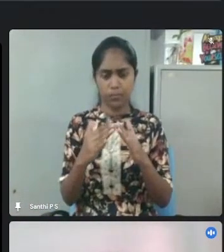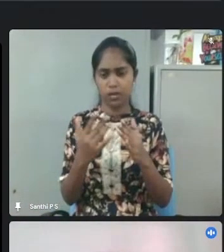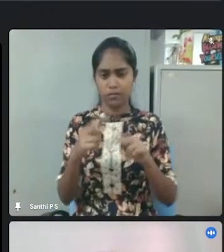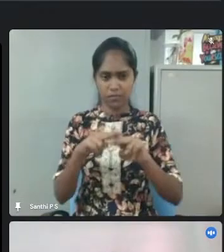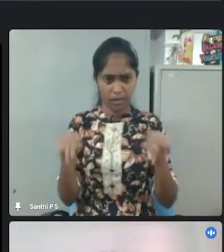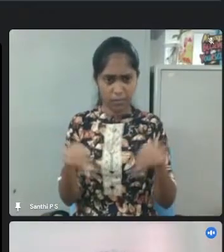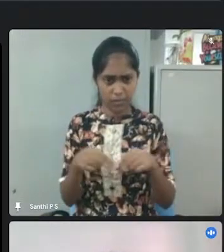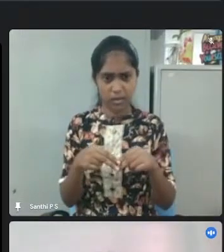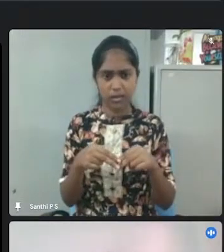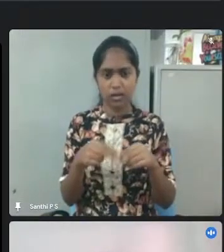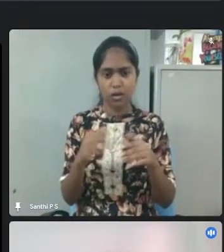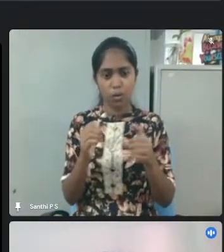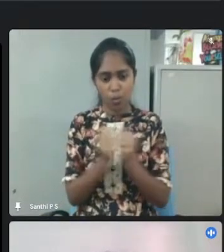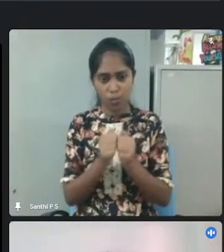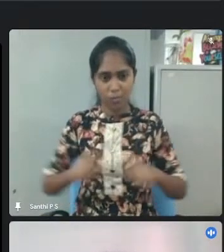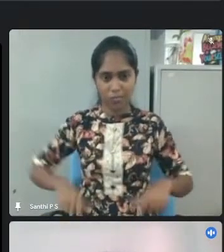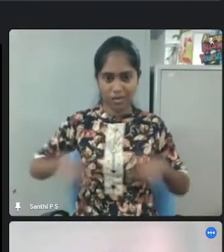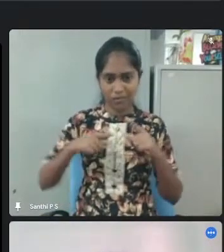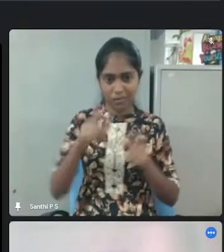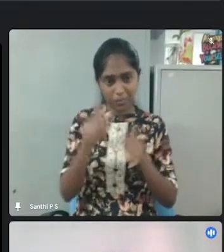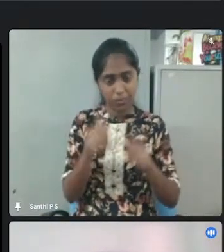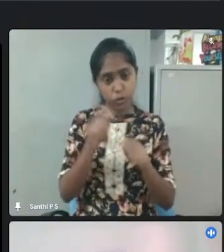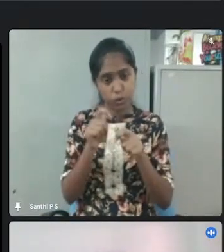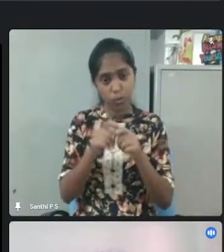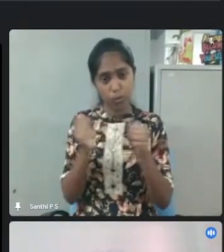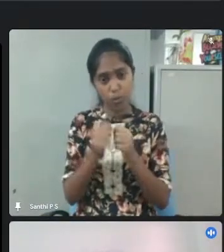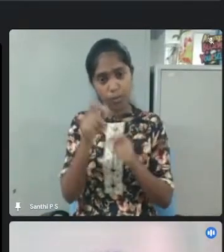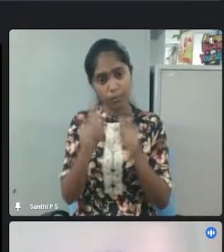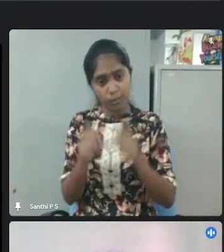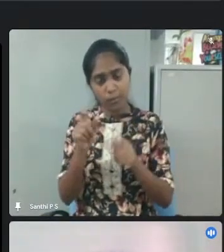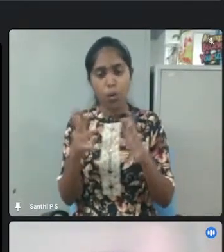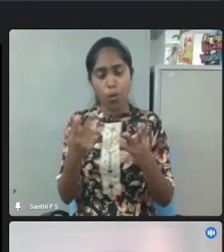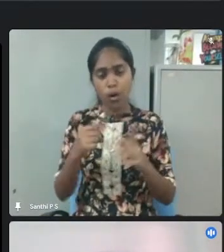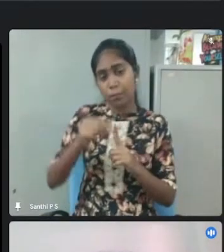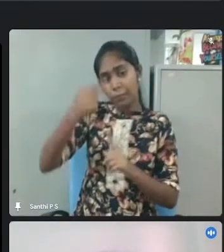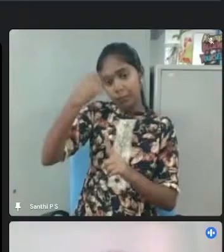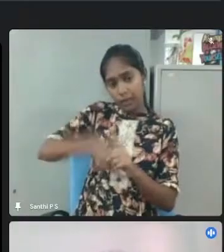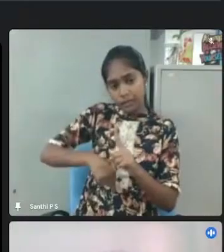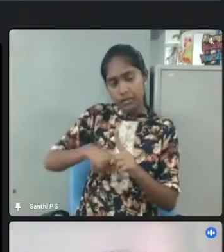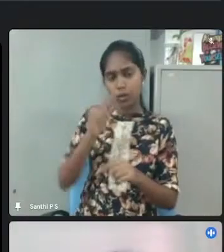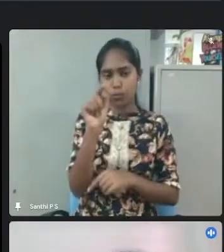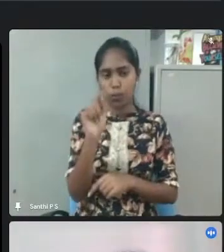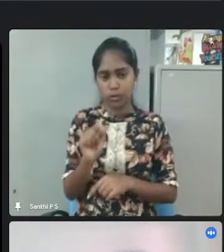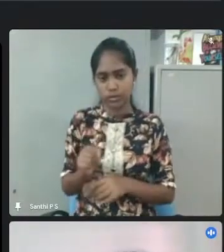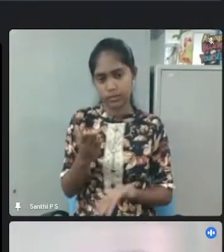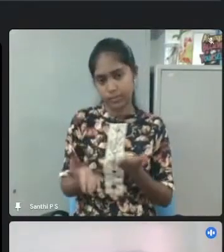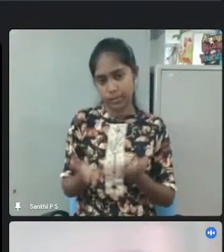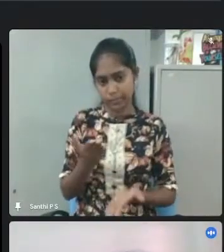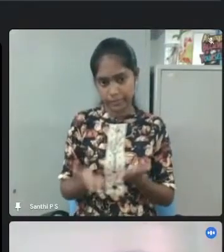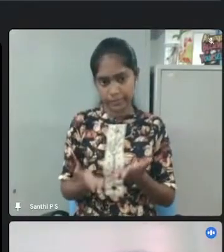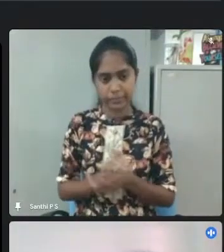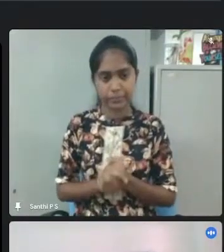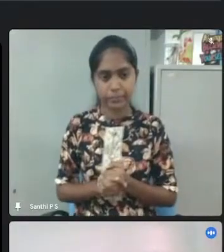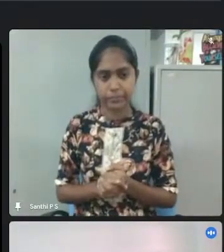കൂടെ താമസിക്കുന്നവർ, ജോലി സ്ഥലത്തുള്ളവർ, അല്ലെങ്കിൽ വ്യക്തിപരമായിട്ടുള്ള നമ്മളുടെ പേഴ്സണൽ ഫാക്ടേഴ്സ്, വളരെ വ്യക്തിപരമായിട്ടുള്ള